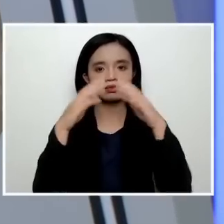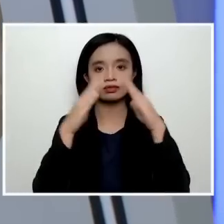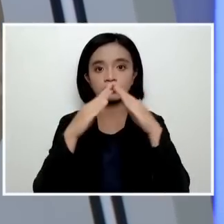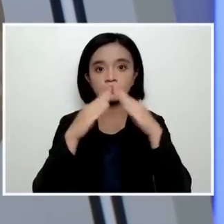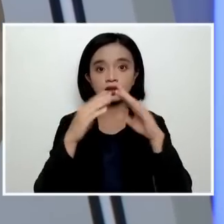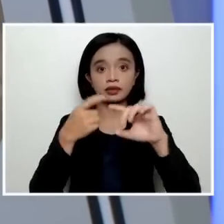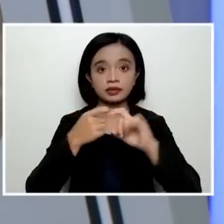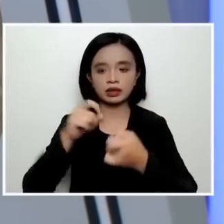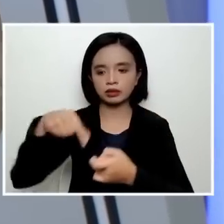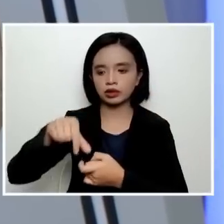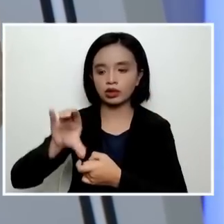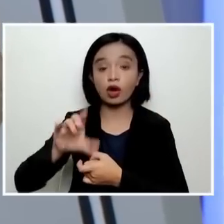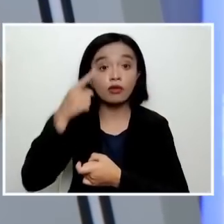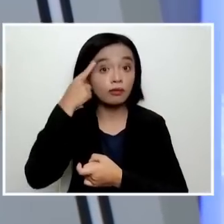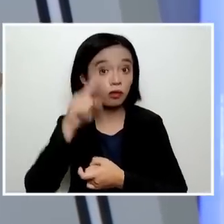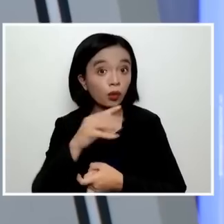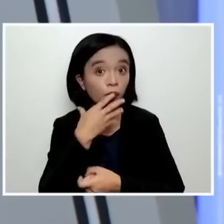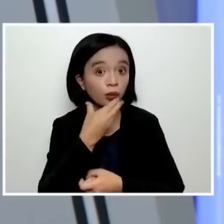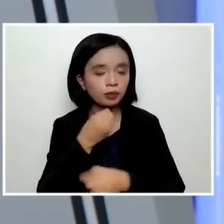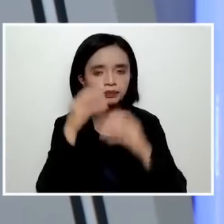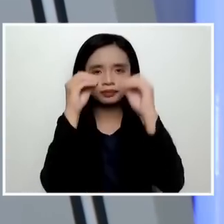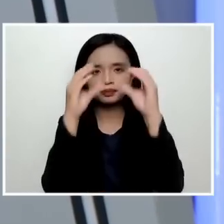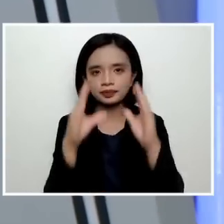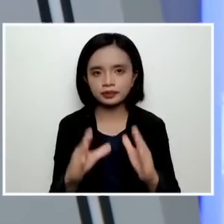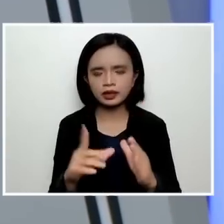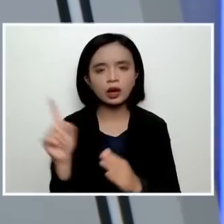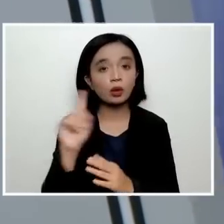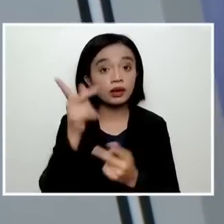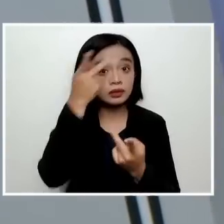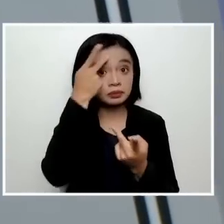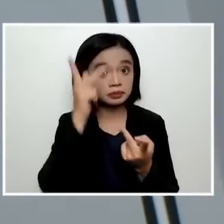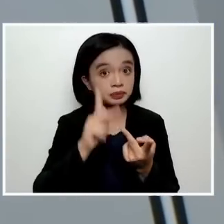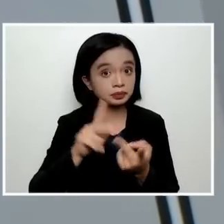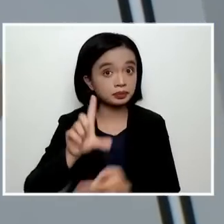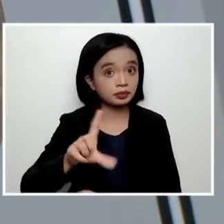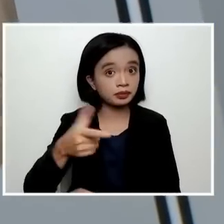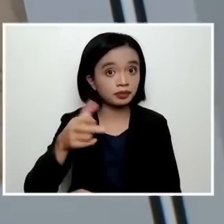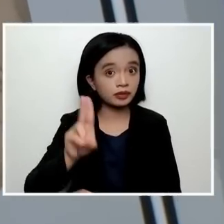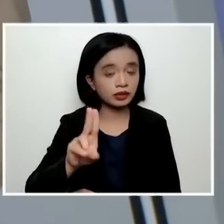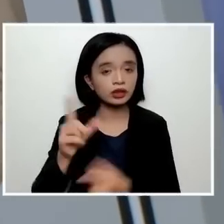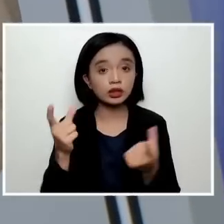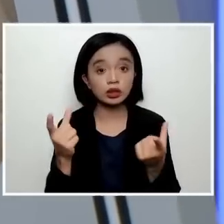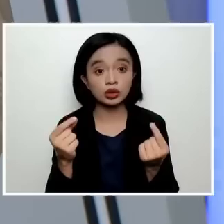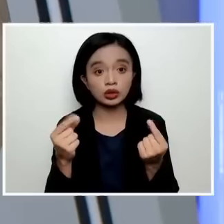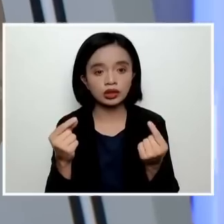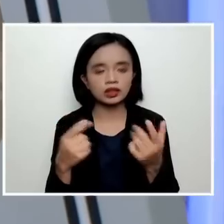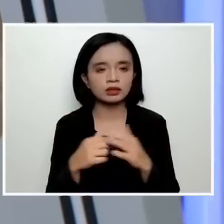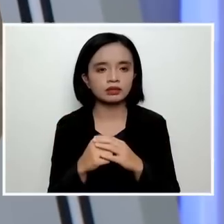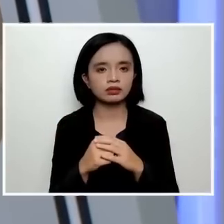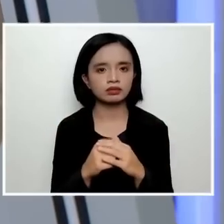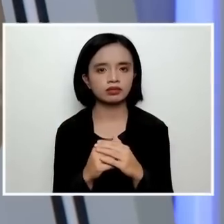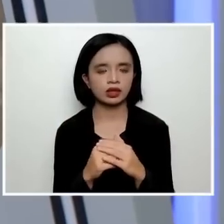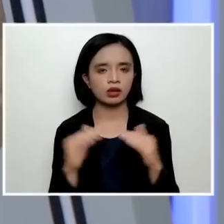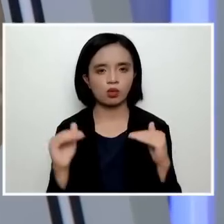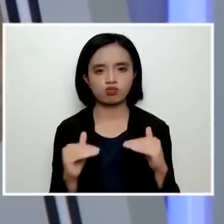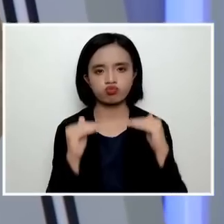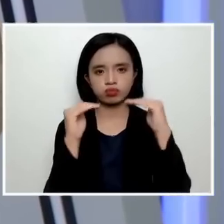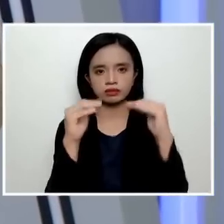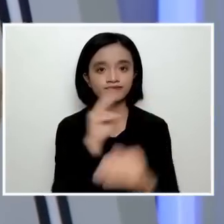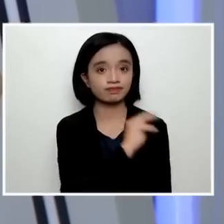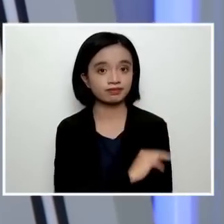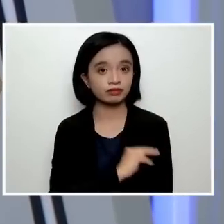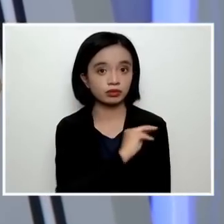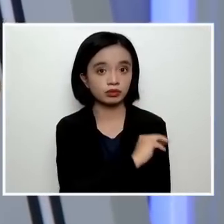para sa mga guro sa lungsod. Layunin ng LGU iangat ang moral ng mga guro. Nagpapatrol,